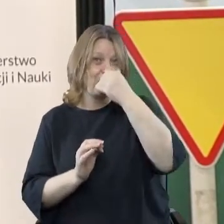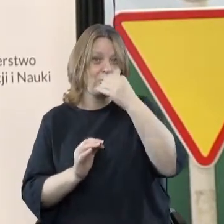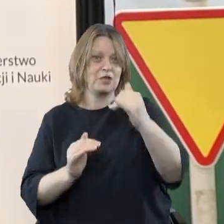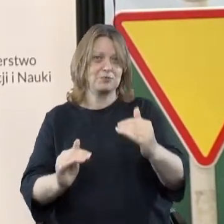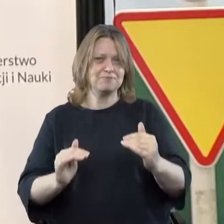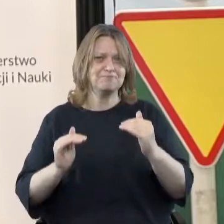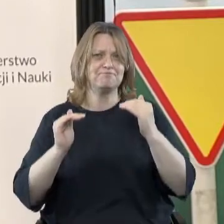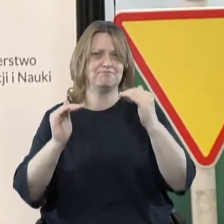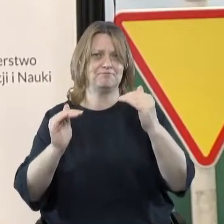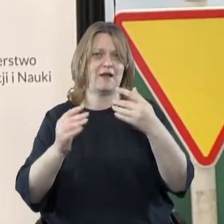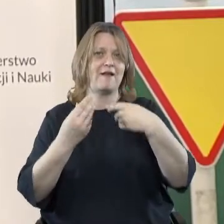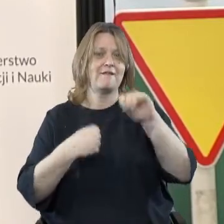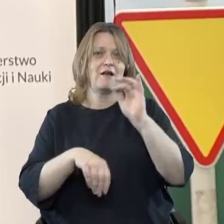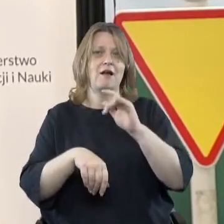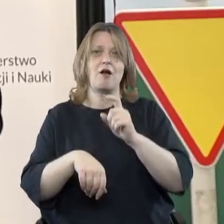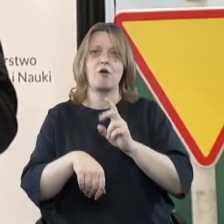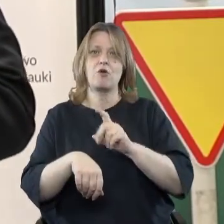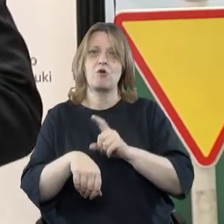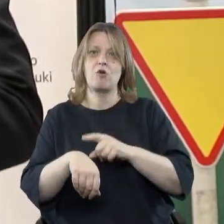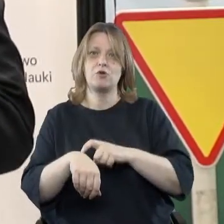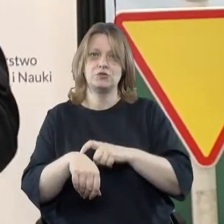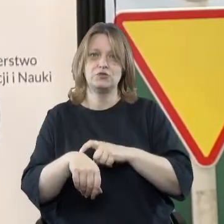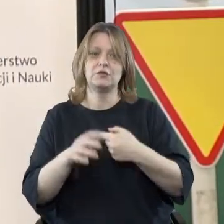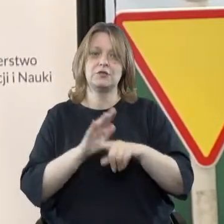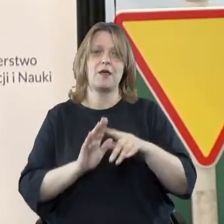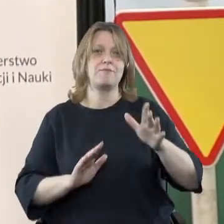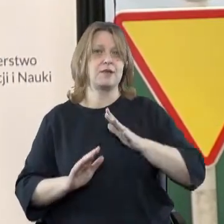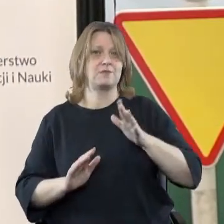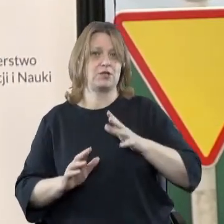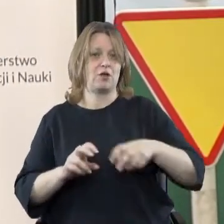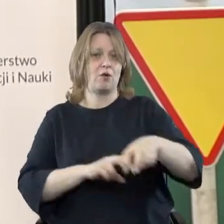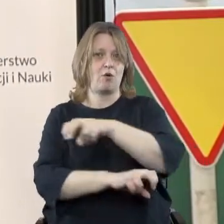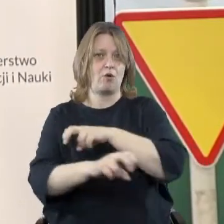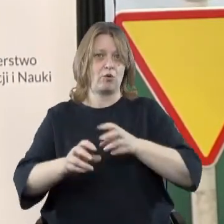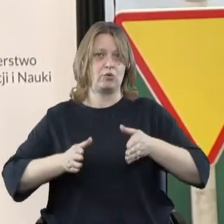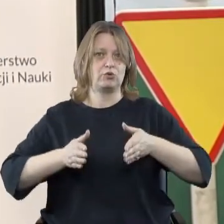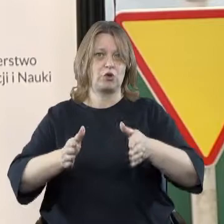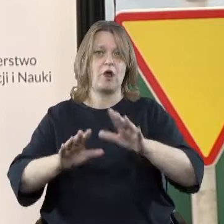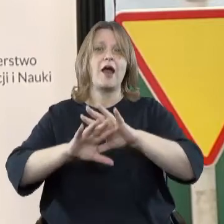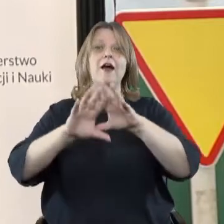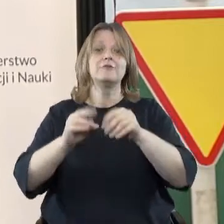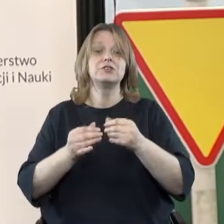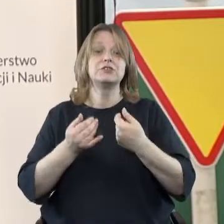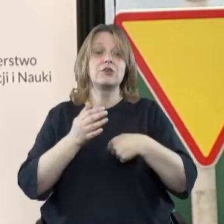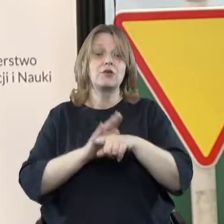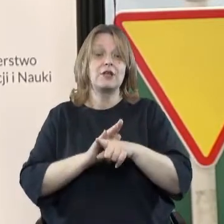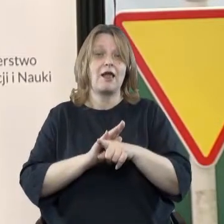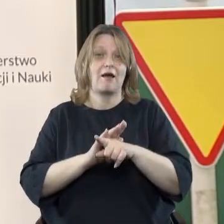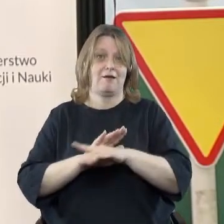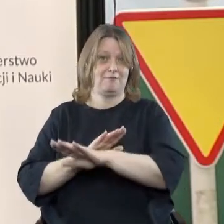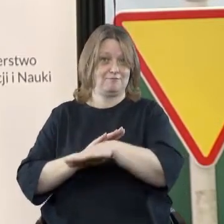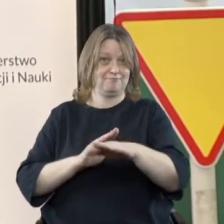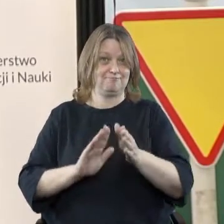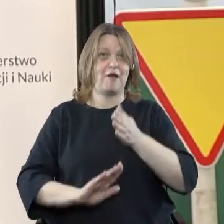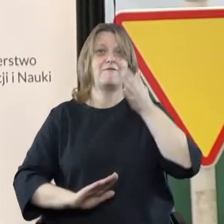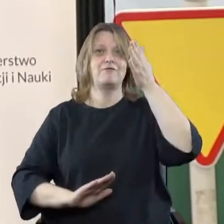zwiększyć liczbę godzin dotyczących bezpieczeństwa ruchu drogowego. Konkretne projekty są. Wszystko dla waszej przyszłości, bo jeszcze raz powtarzam, jesteście